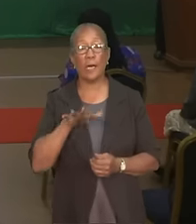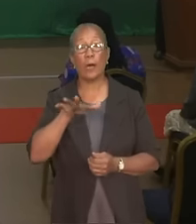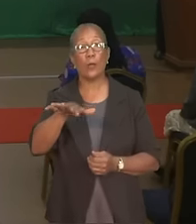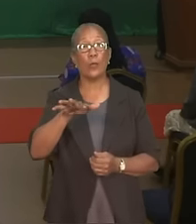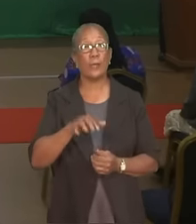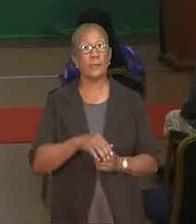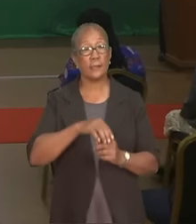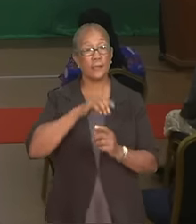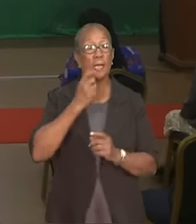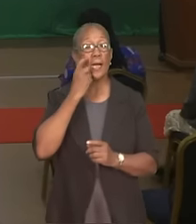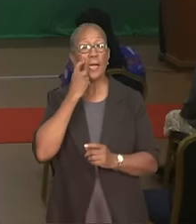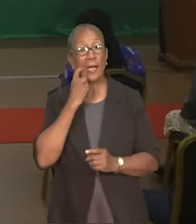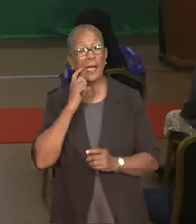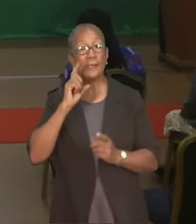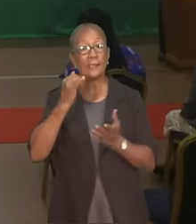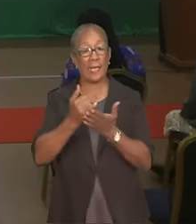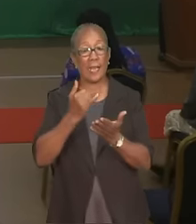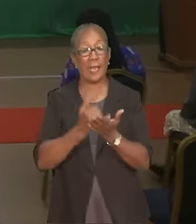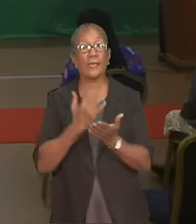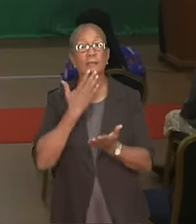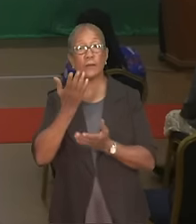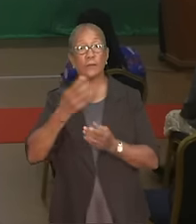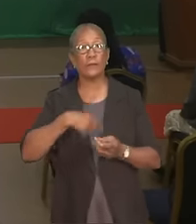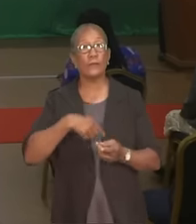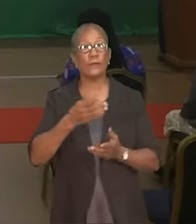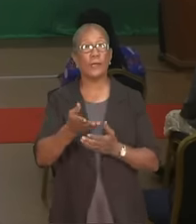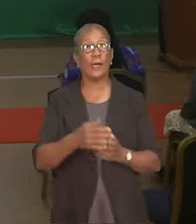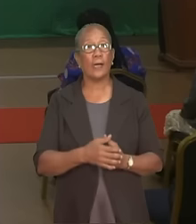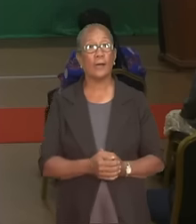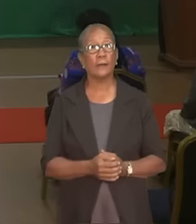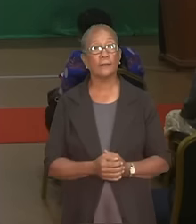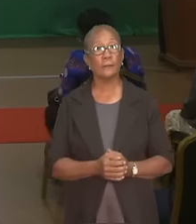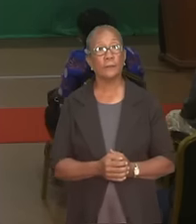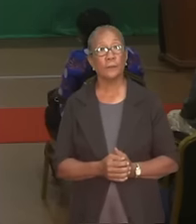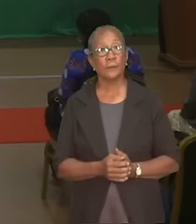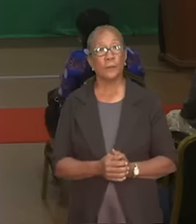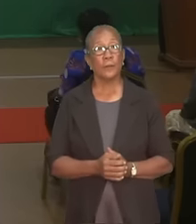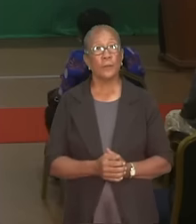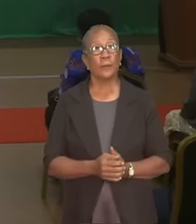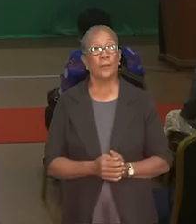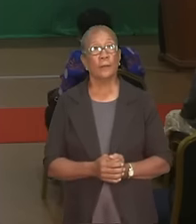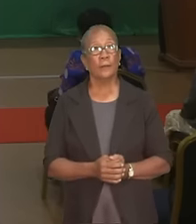de kans om nog een laatste vraag te stellen. Mevrouw Amanda Palis en